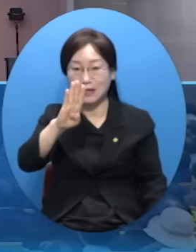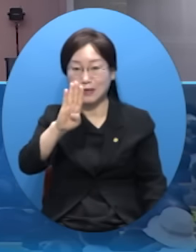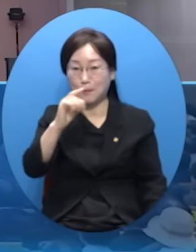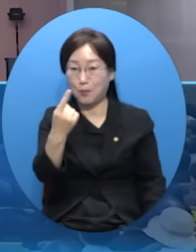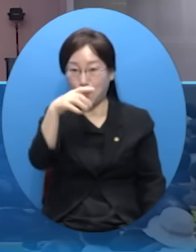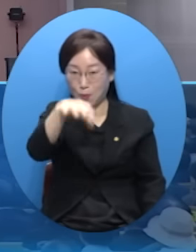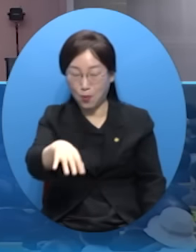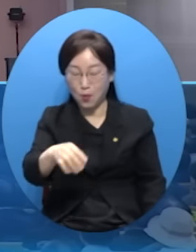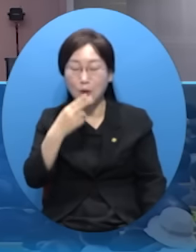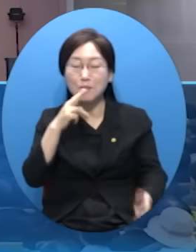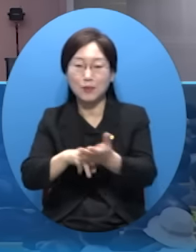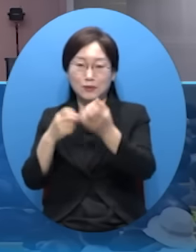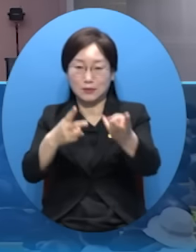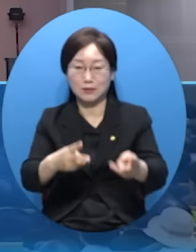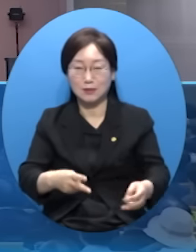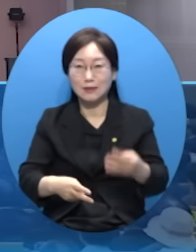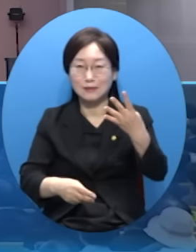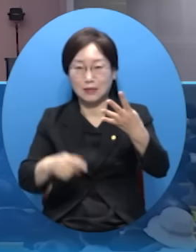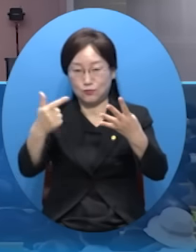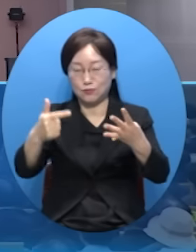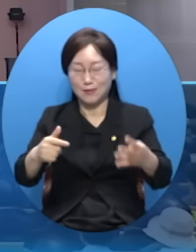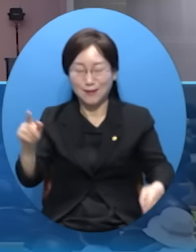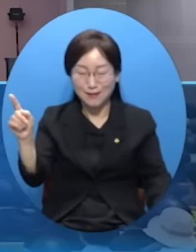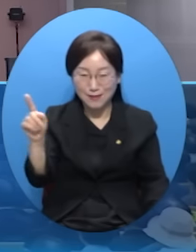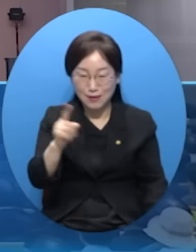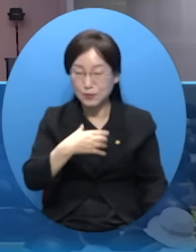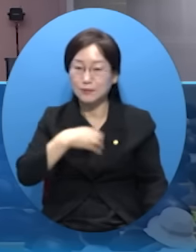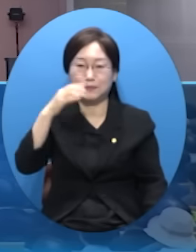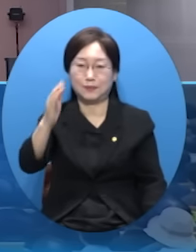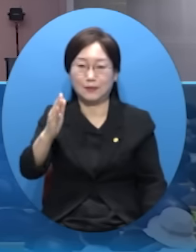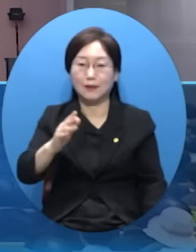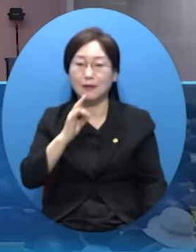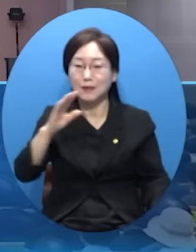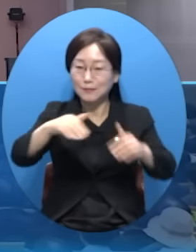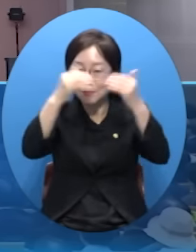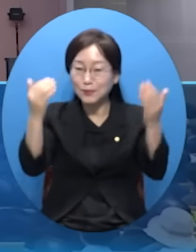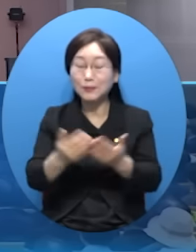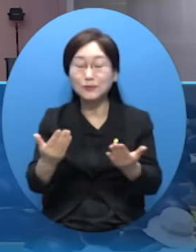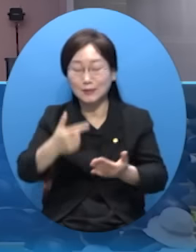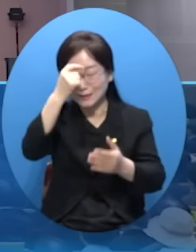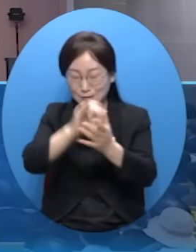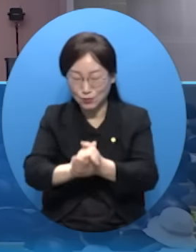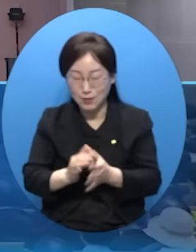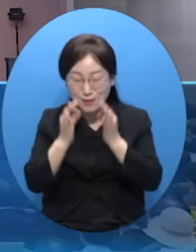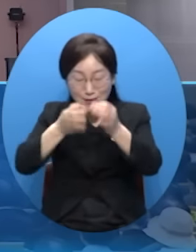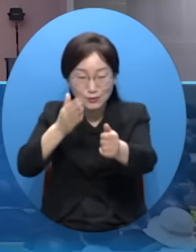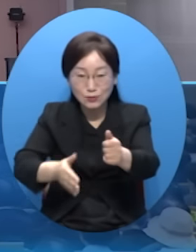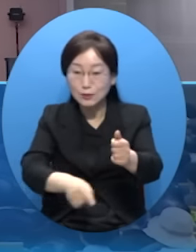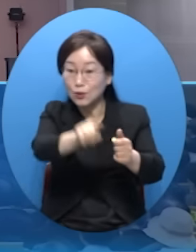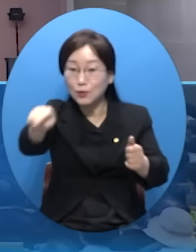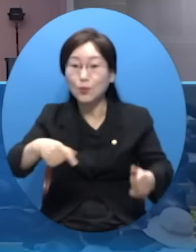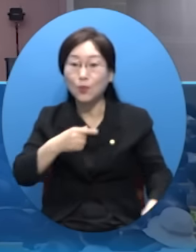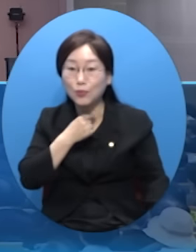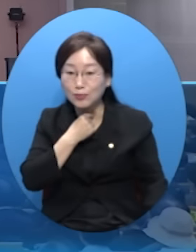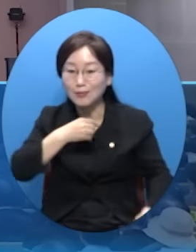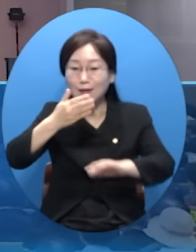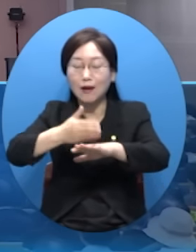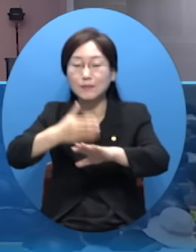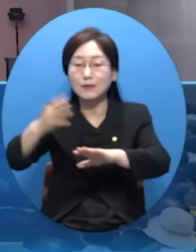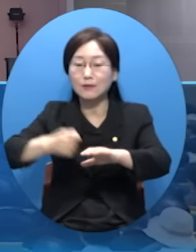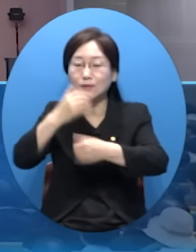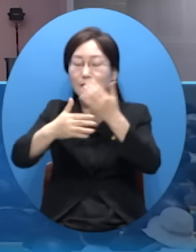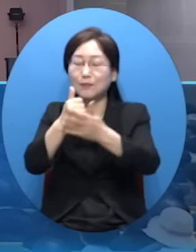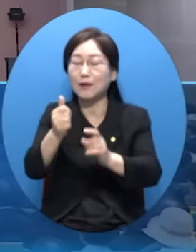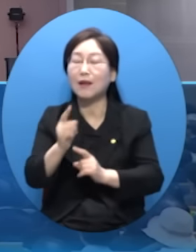6절에 아무것도 염려하지 말고 다만 모든 일에 기도와 간구로 너희 구할 것을 감사함으로 하나님께